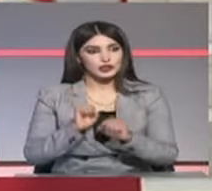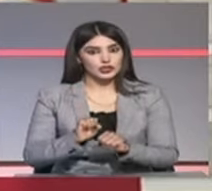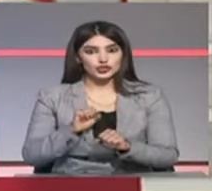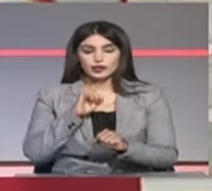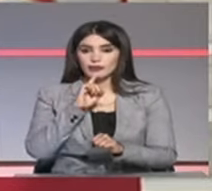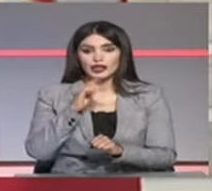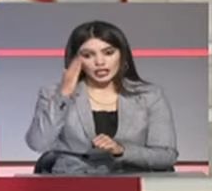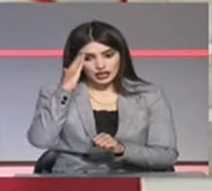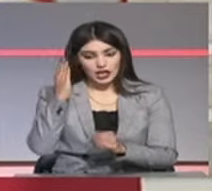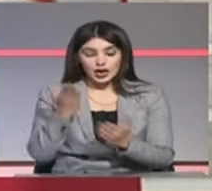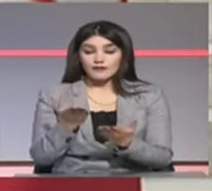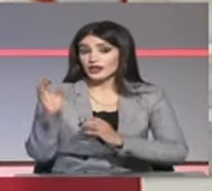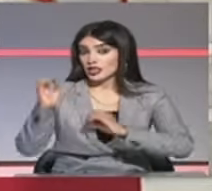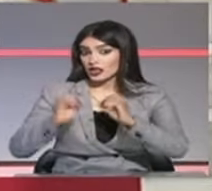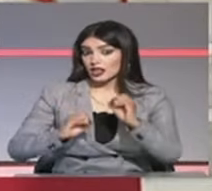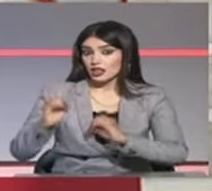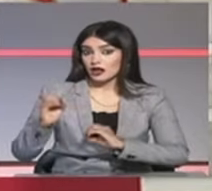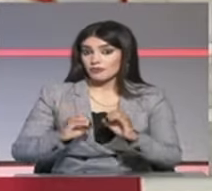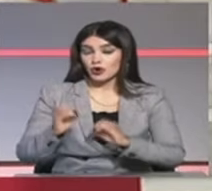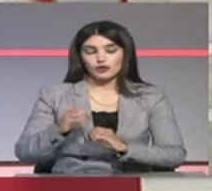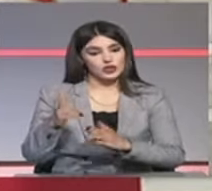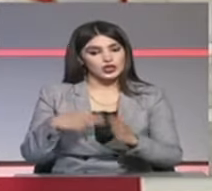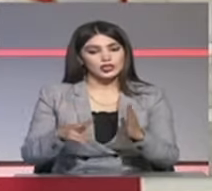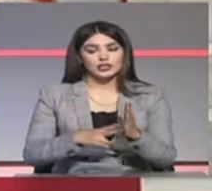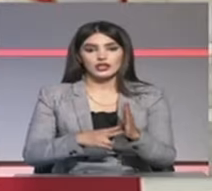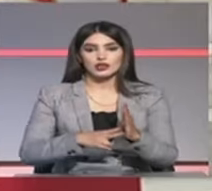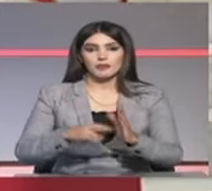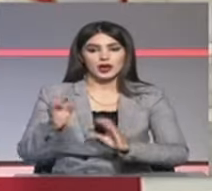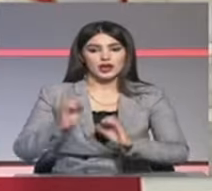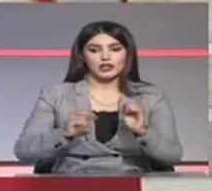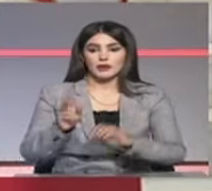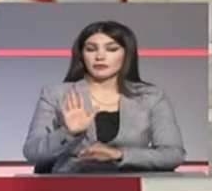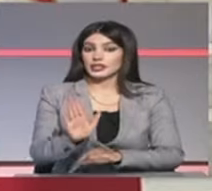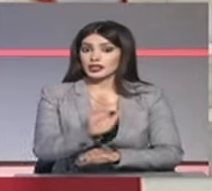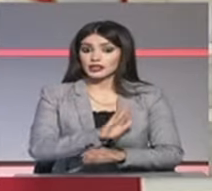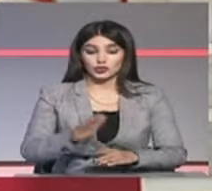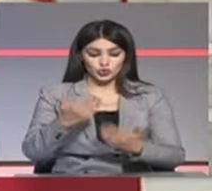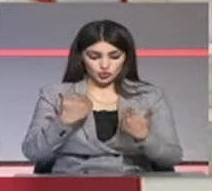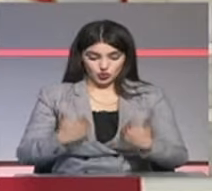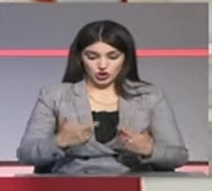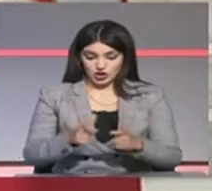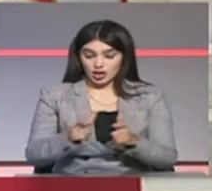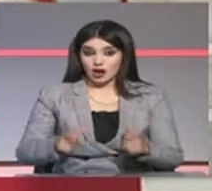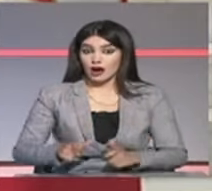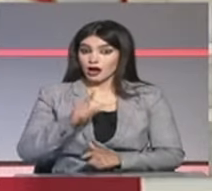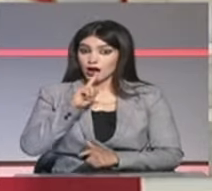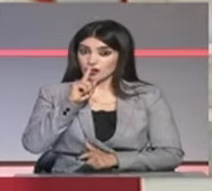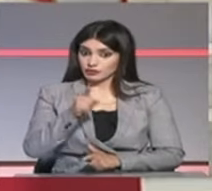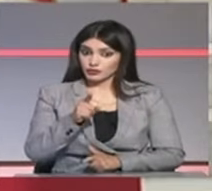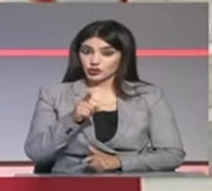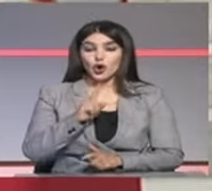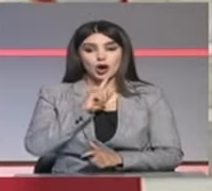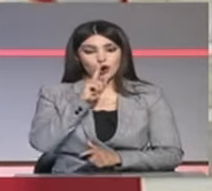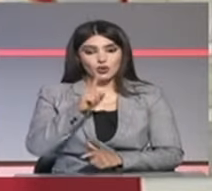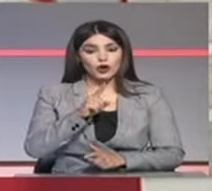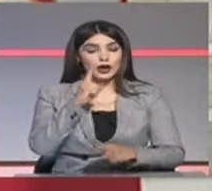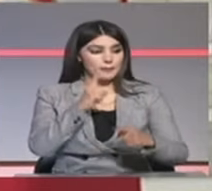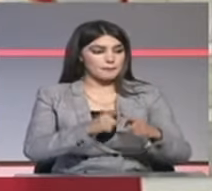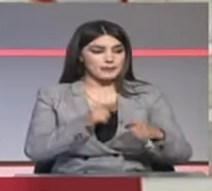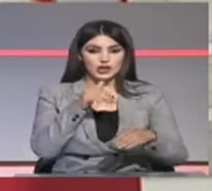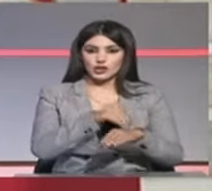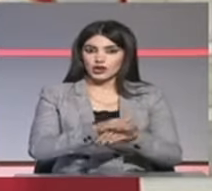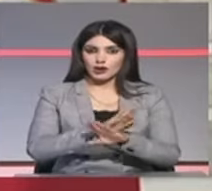تعرف النظام المتاحه فهي تطبق بالنسبه لينا نحنا ك قرار هو قرار الحرب